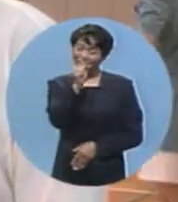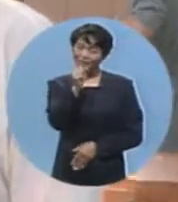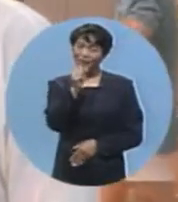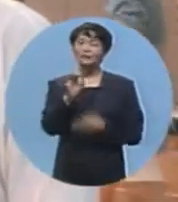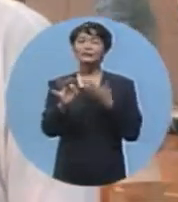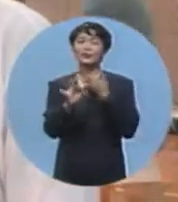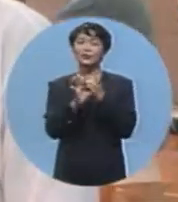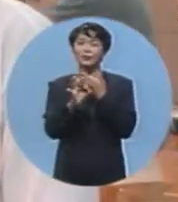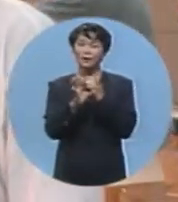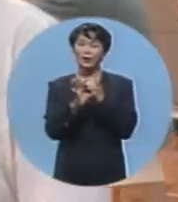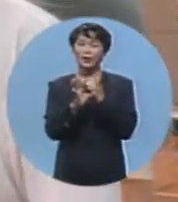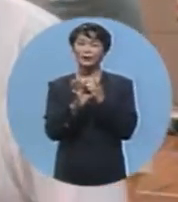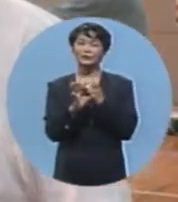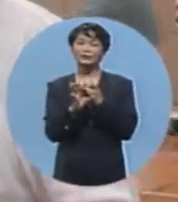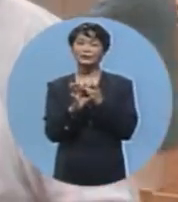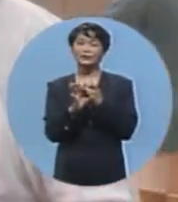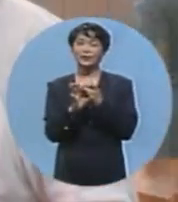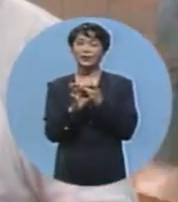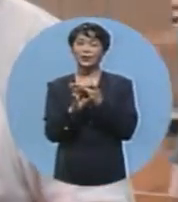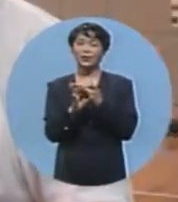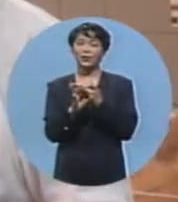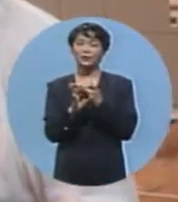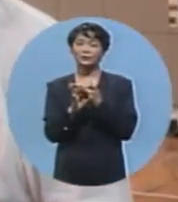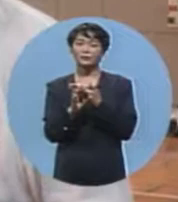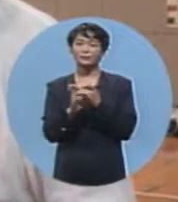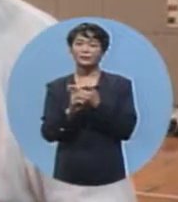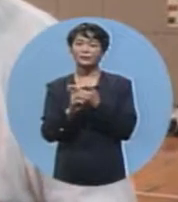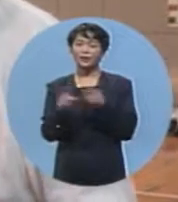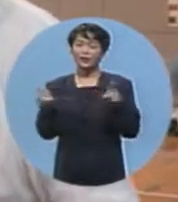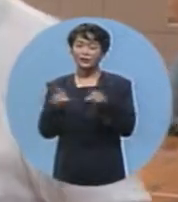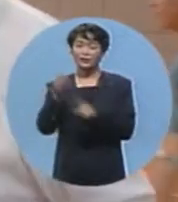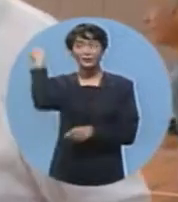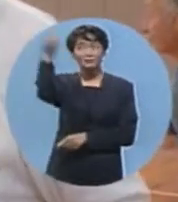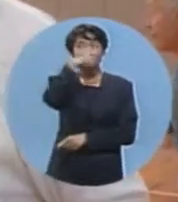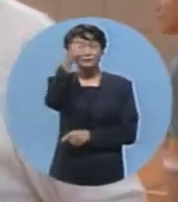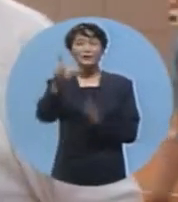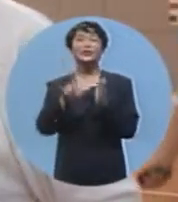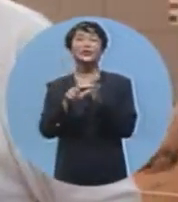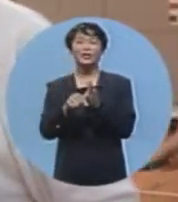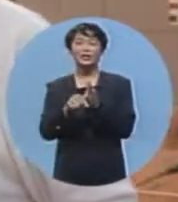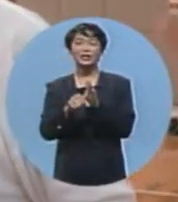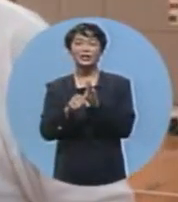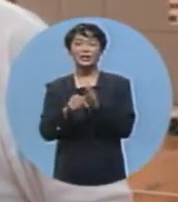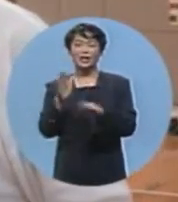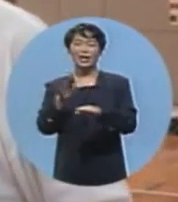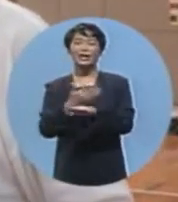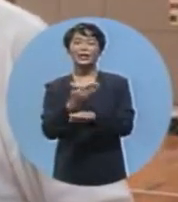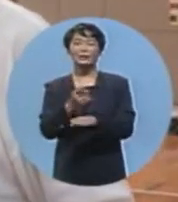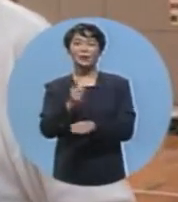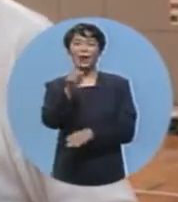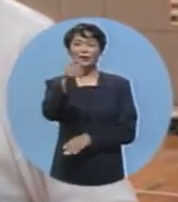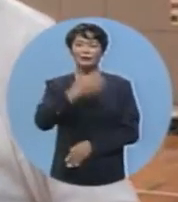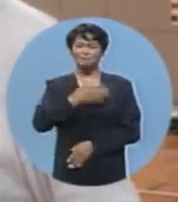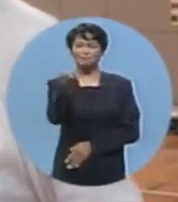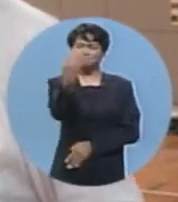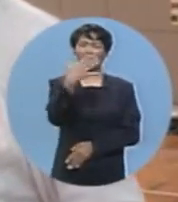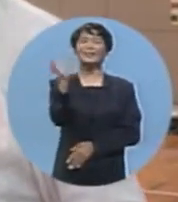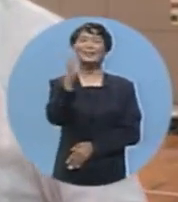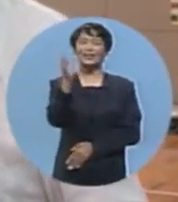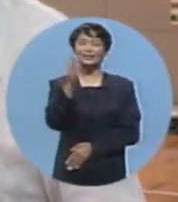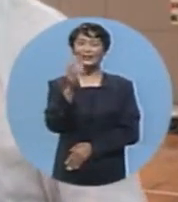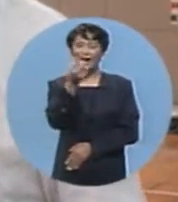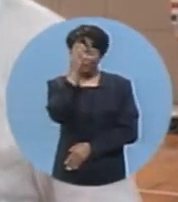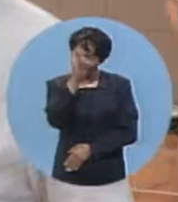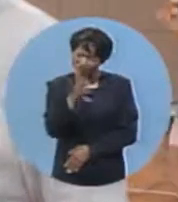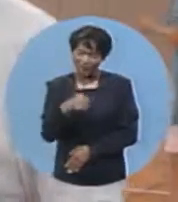ば、一緒にやるときに少しぐらい下手をやってもね、相手は、何も文句を言わないと、悪いっていう